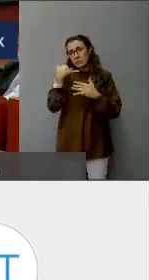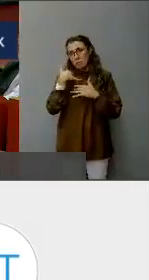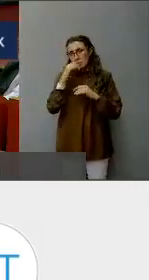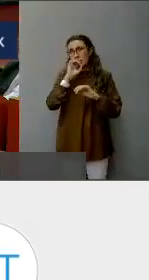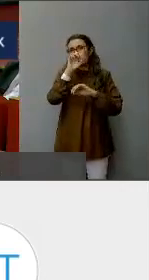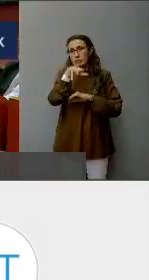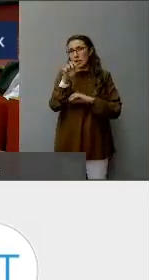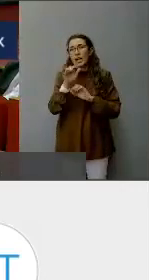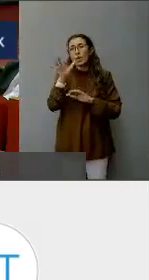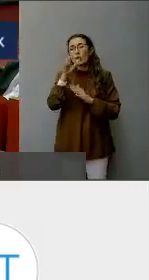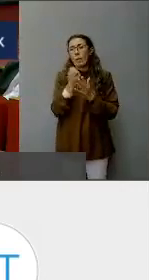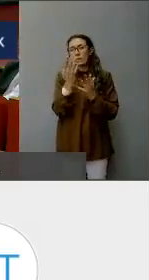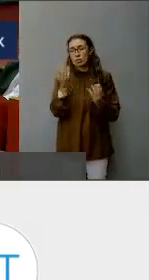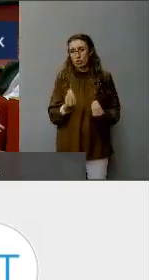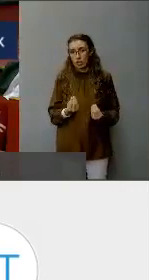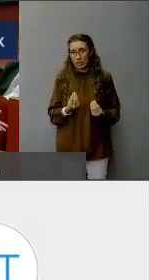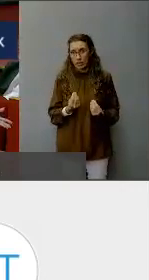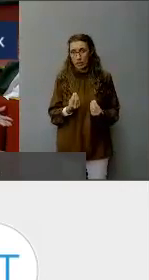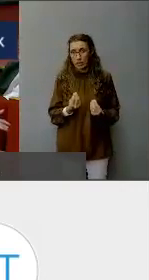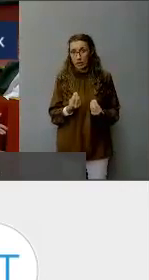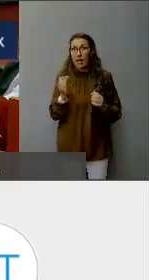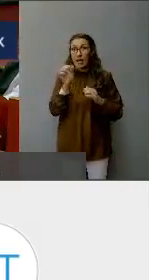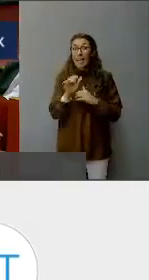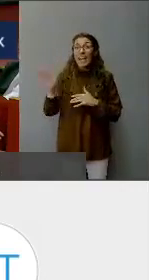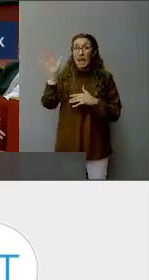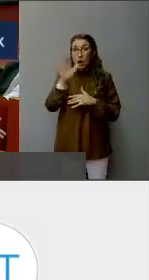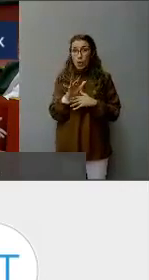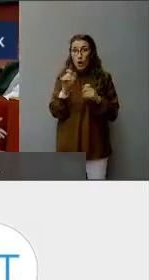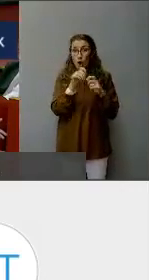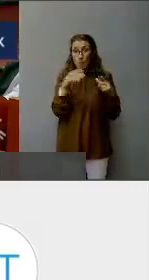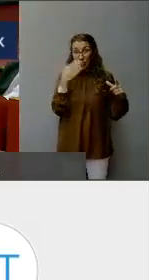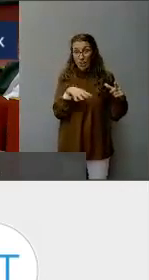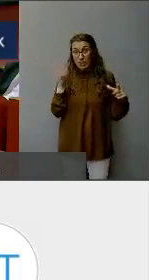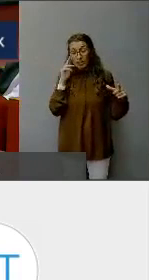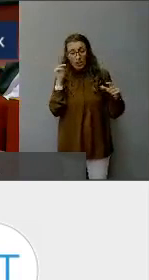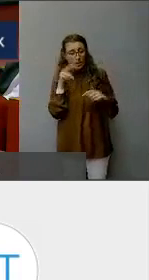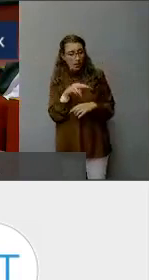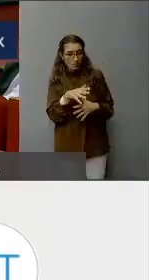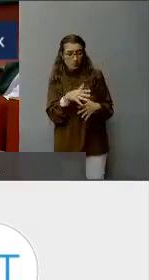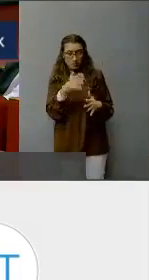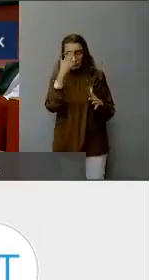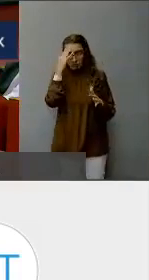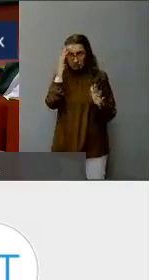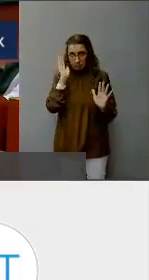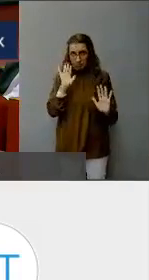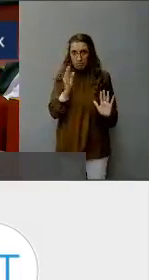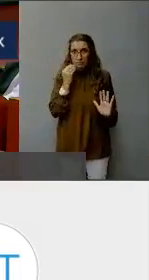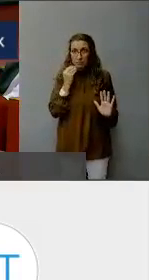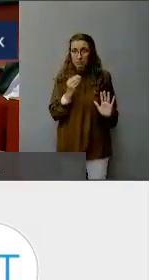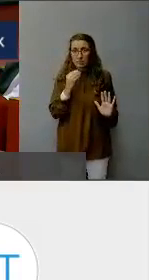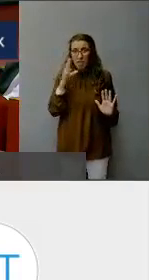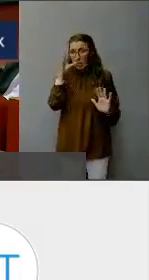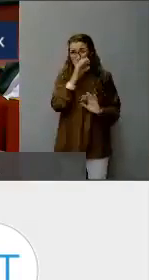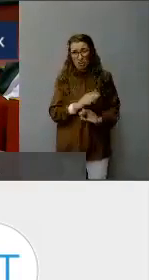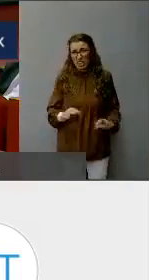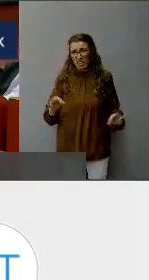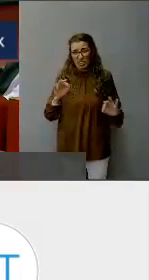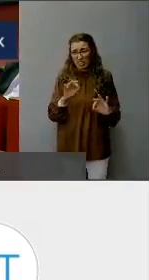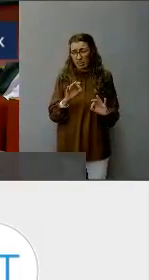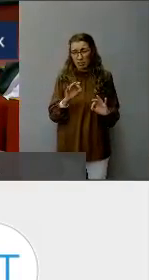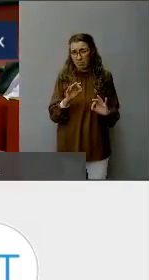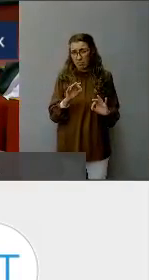europa che cosa farà l'europa guardandoci europa guarda deciderò cioè non l'ho proprio capito niente